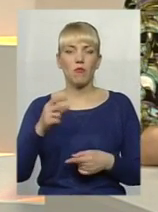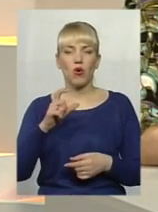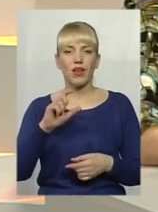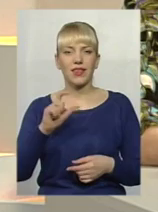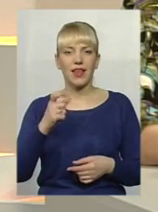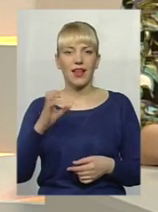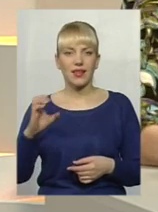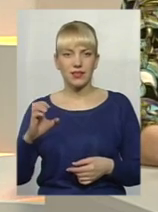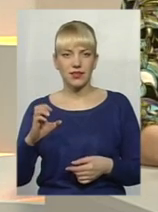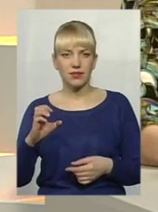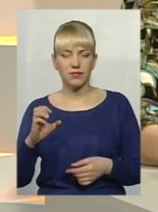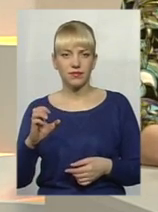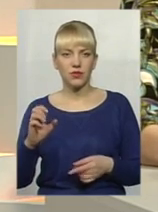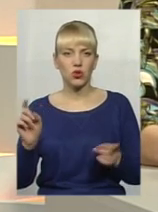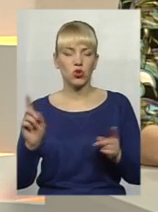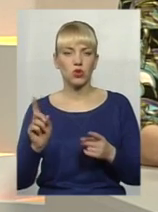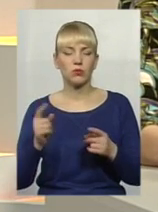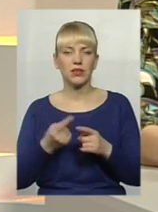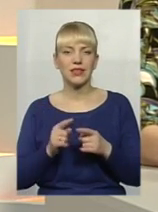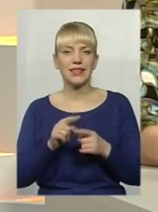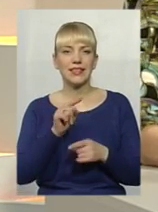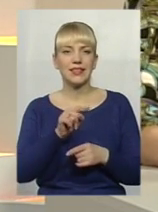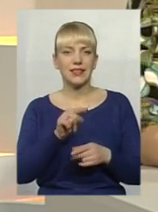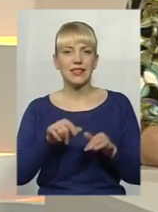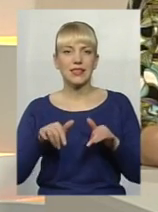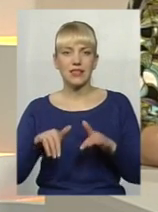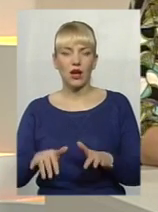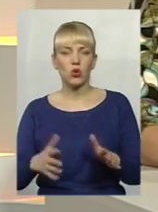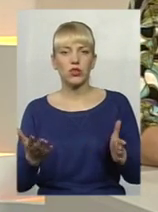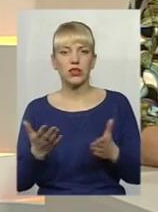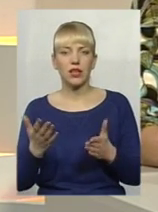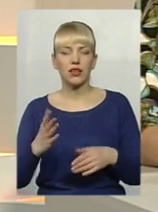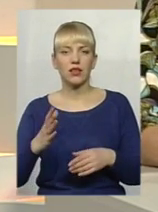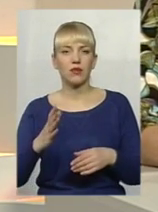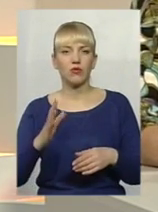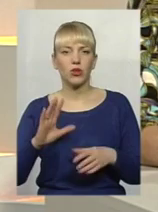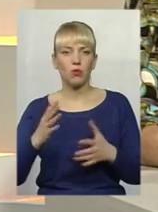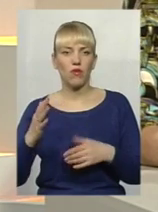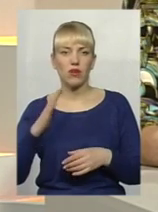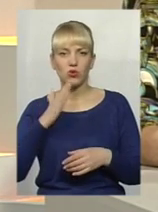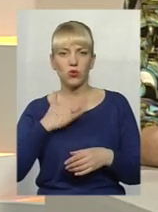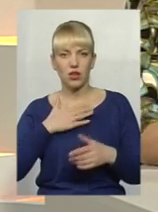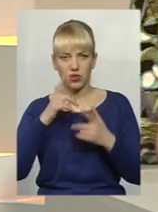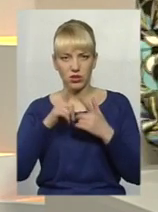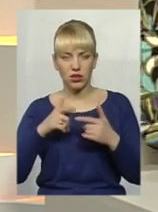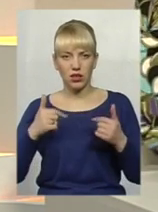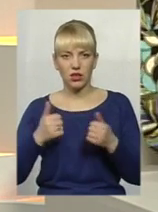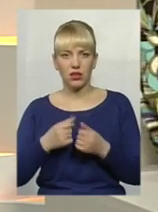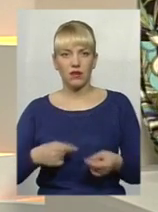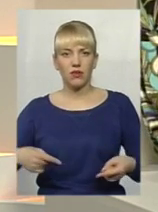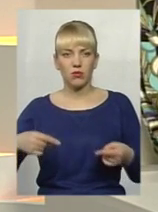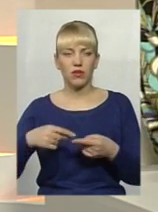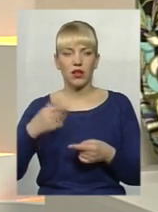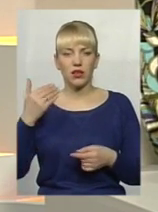аби оті заходи були, які відбуваються в нашій країні, відповідали